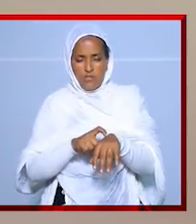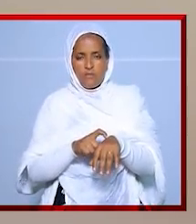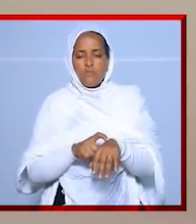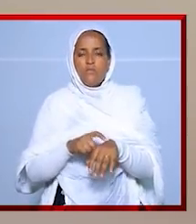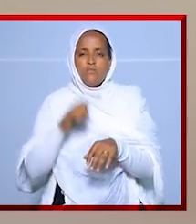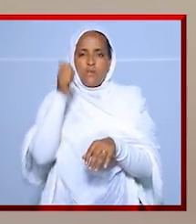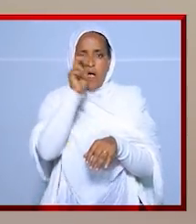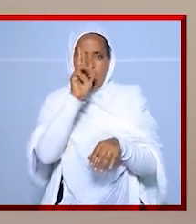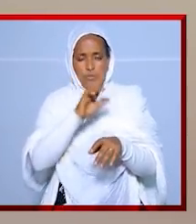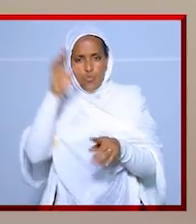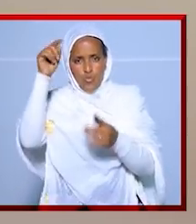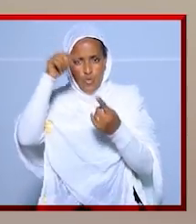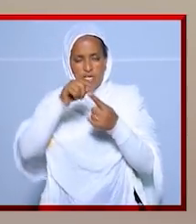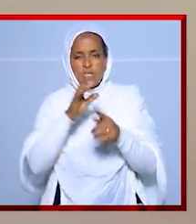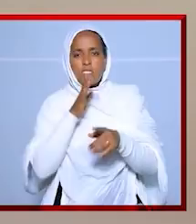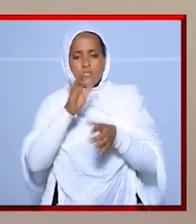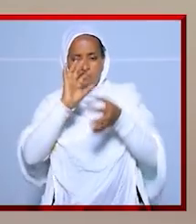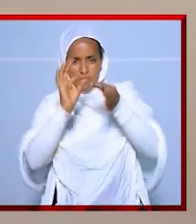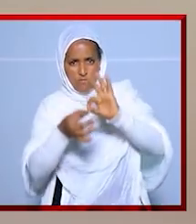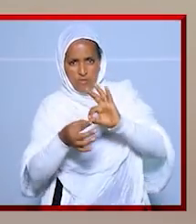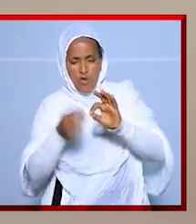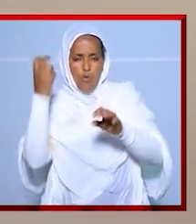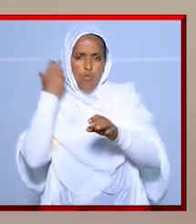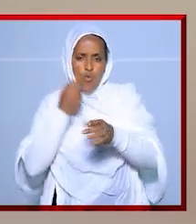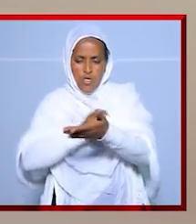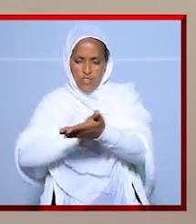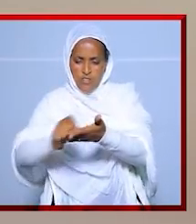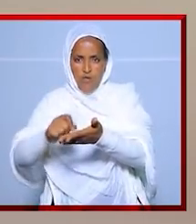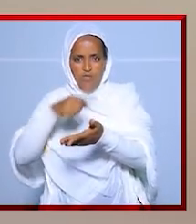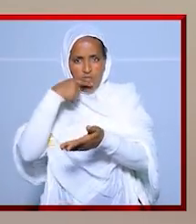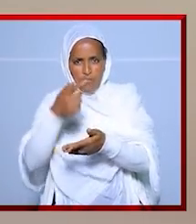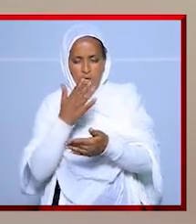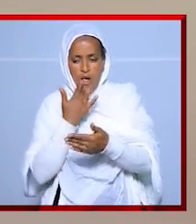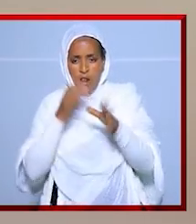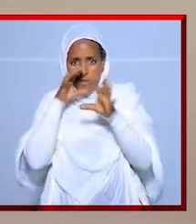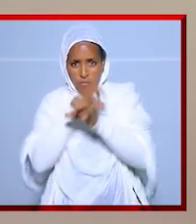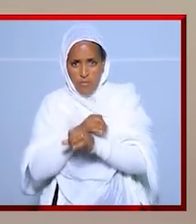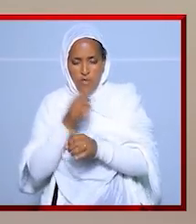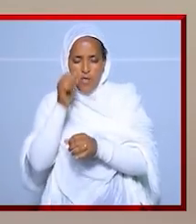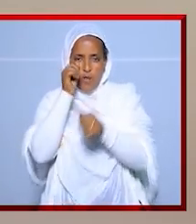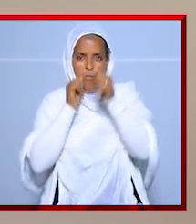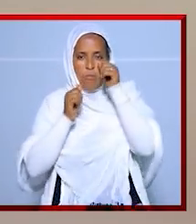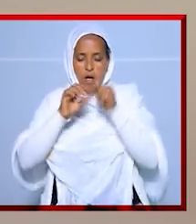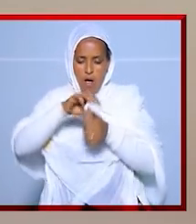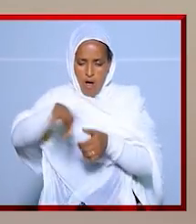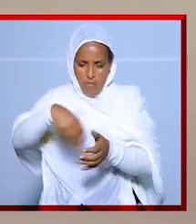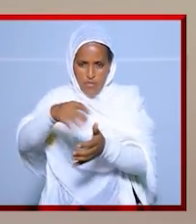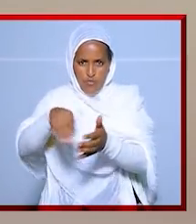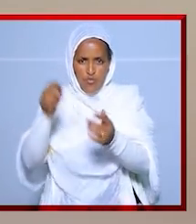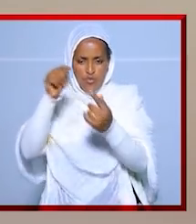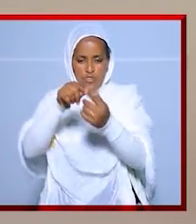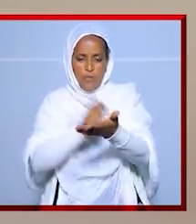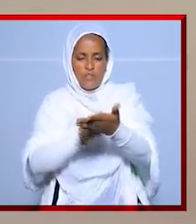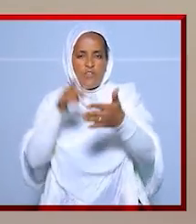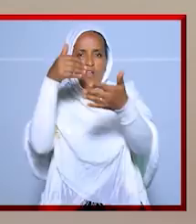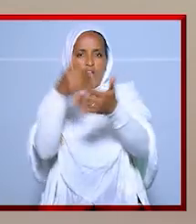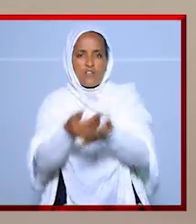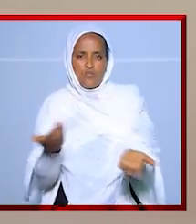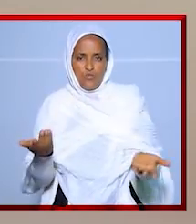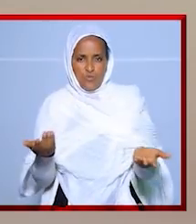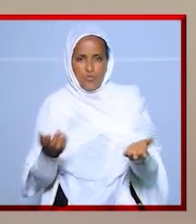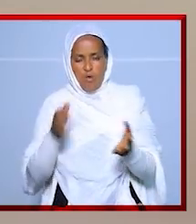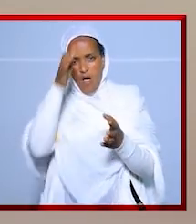ወቅት ከአረበኛ ወደ ግዕዝ ካስተረጎሙ በኋላ በወርቅ እንዲጻፍ አድርገውታል። ቀለም ቢያልቅ በእንባ እንዲበጠበጥ አድርገውታል። በእንባ በጥብጠው እስከ መጻፍ